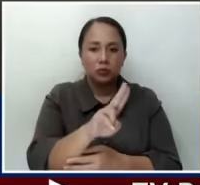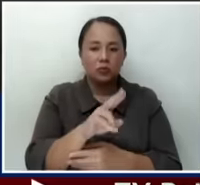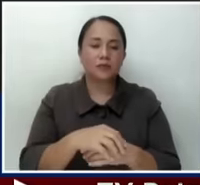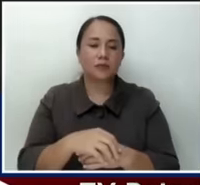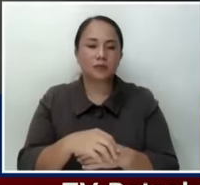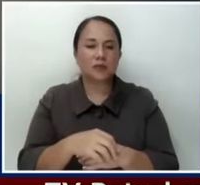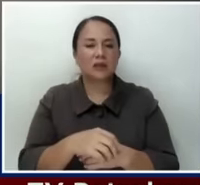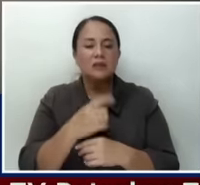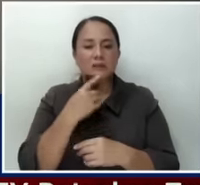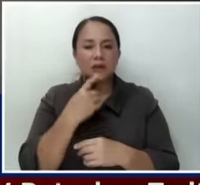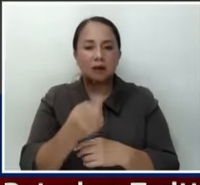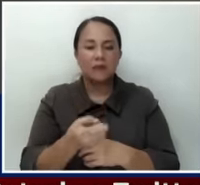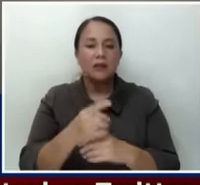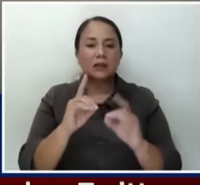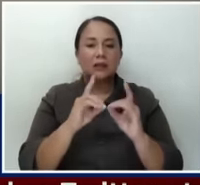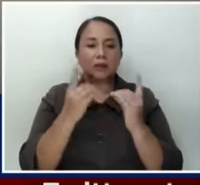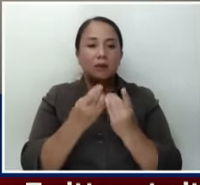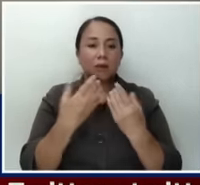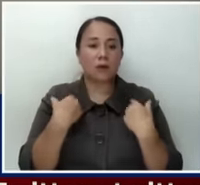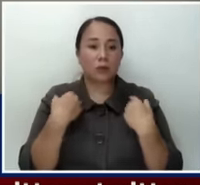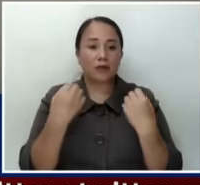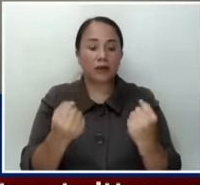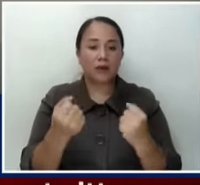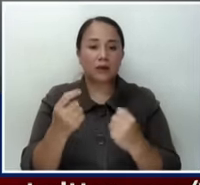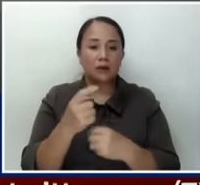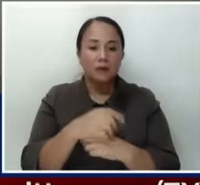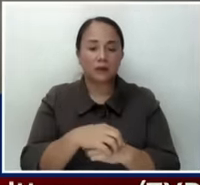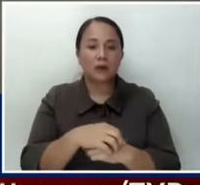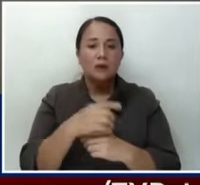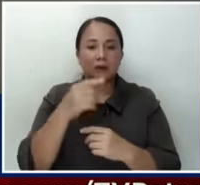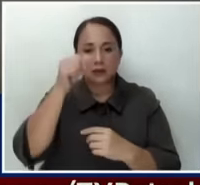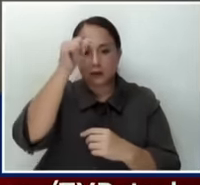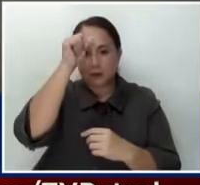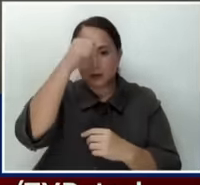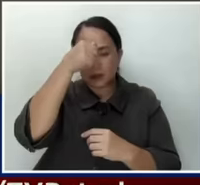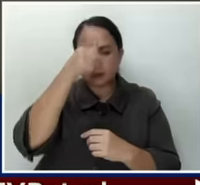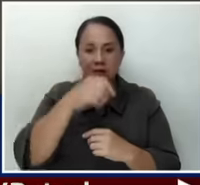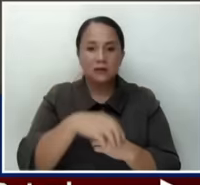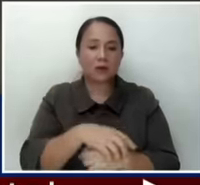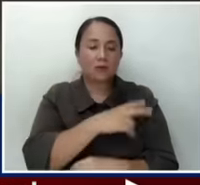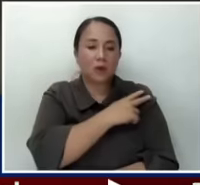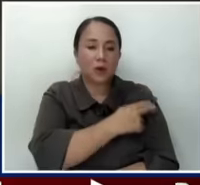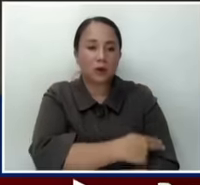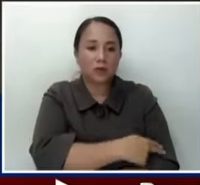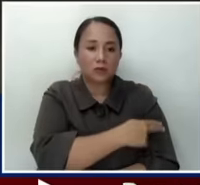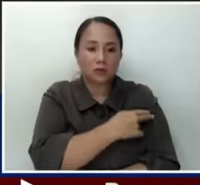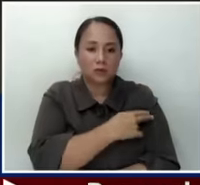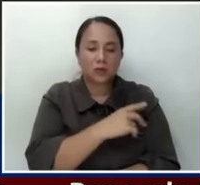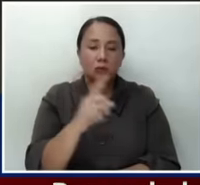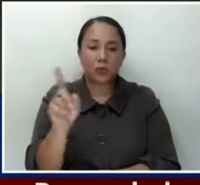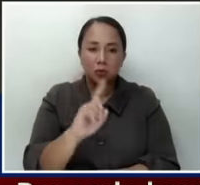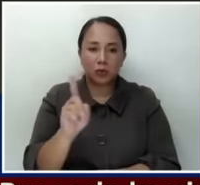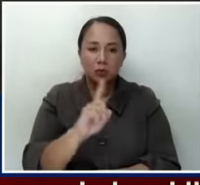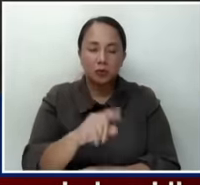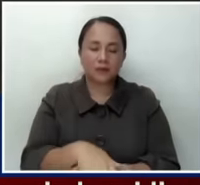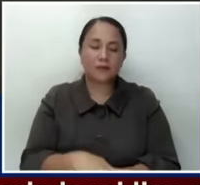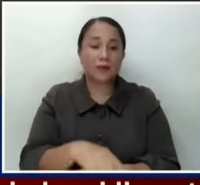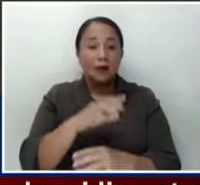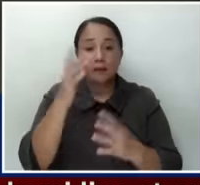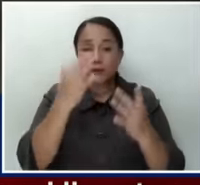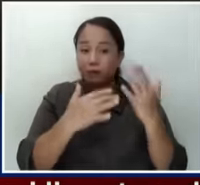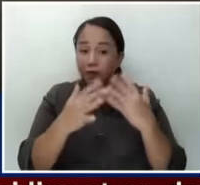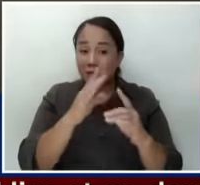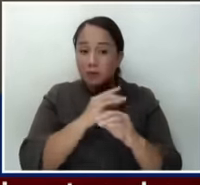din nga pahayag yung Department of Health na nagpapaalala sa mga ospital na Fire Prevention Month pa rin tayo,